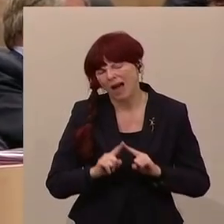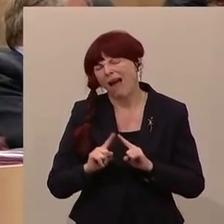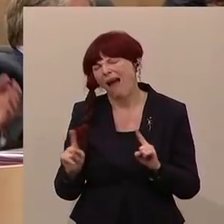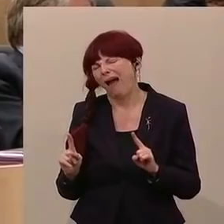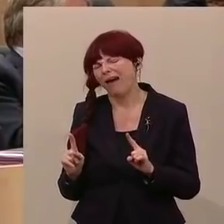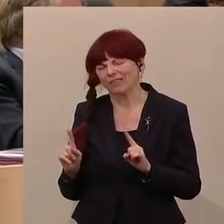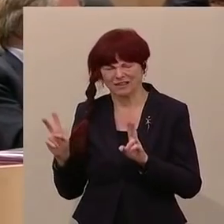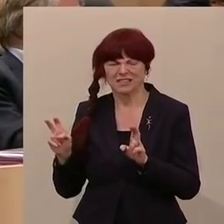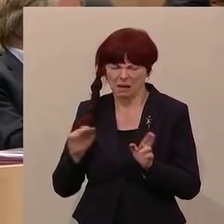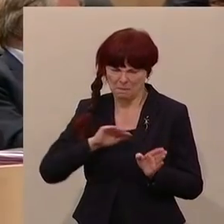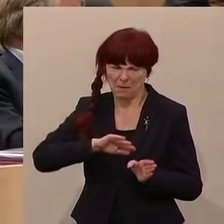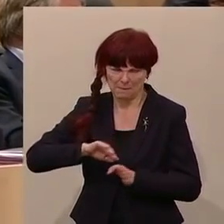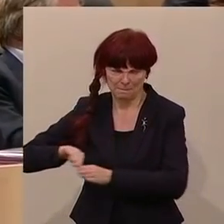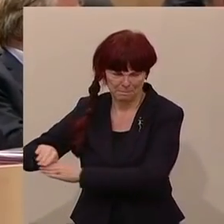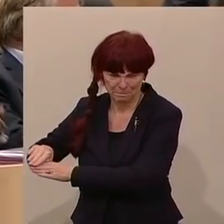Und